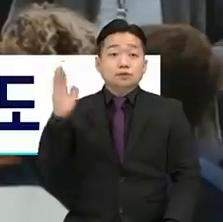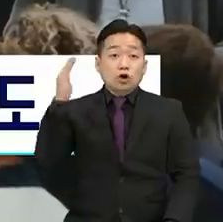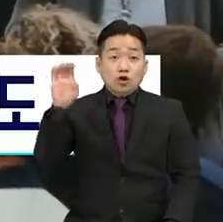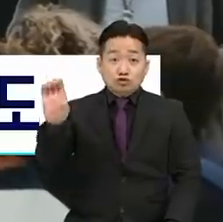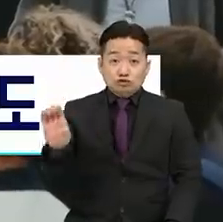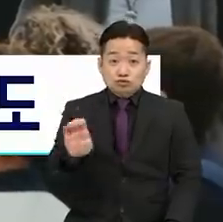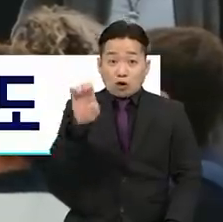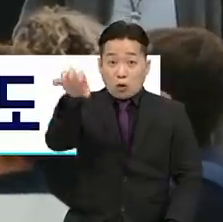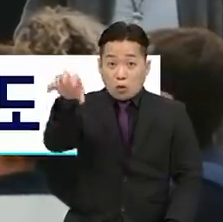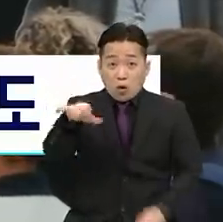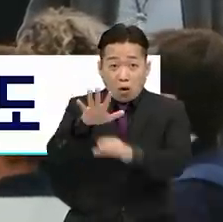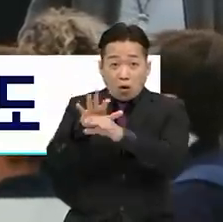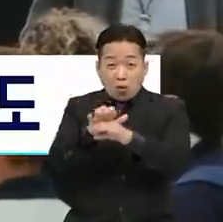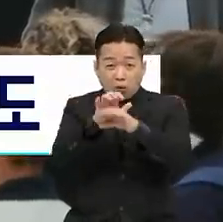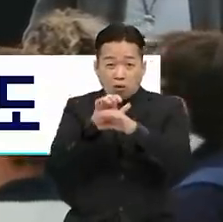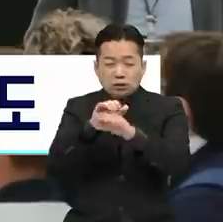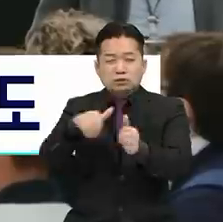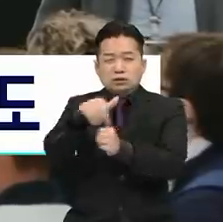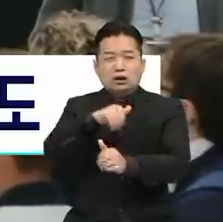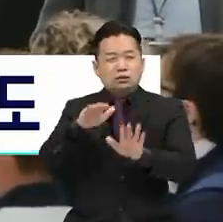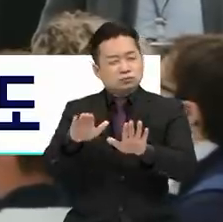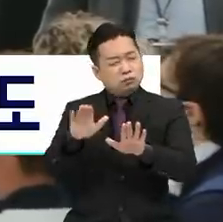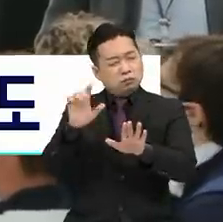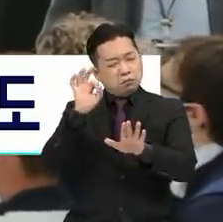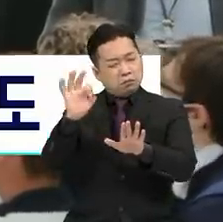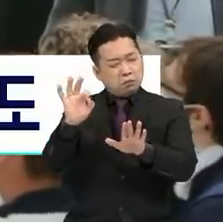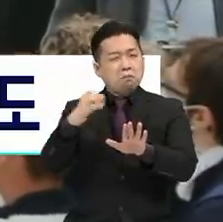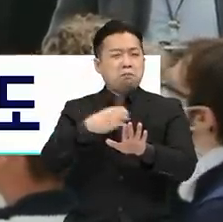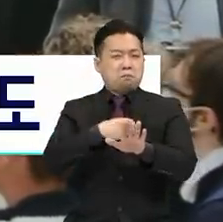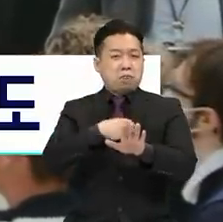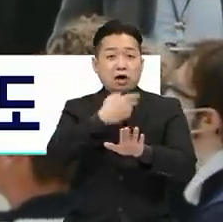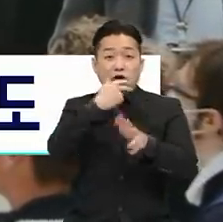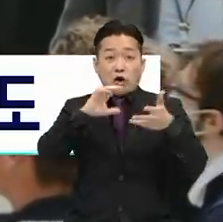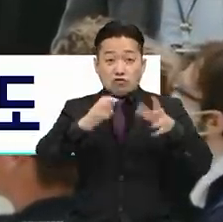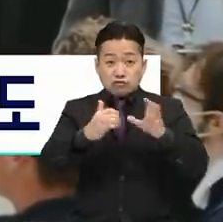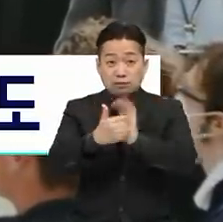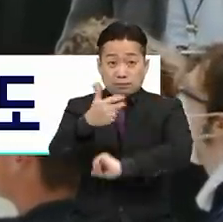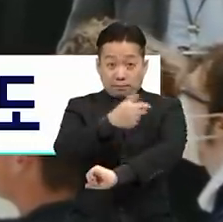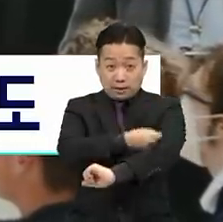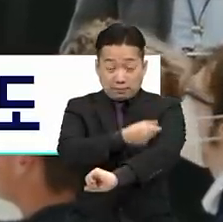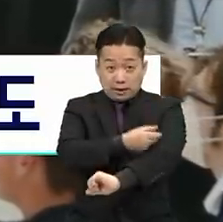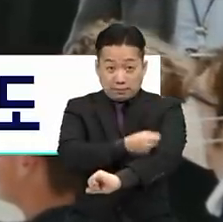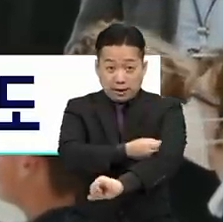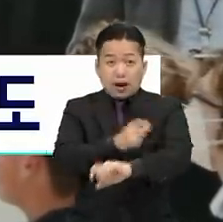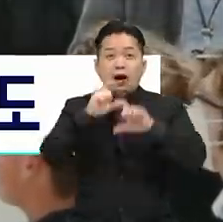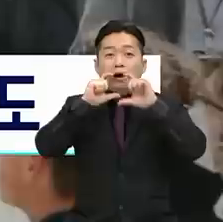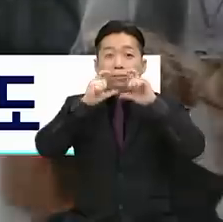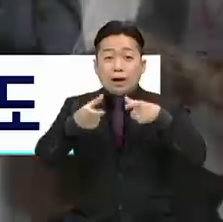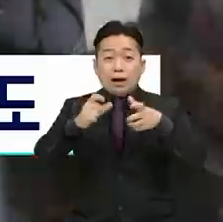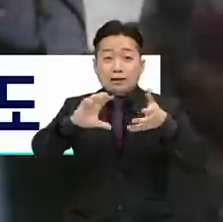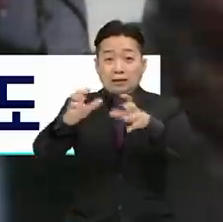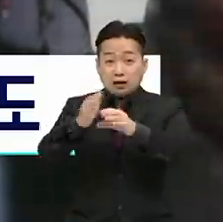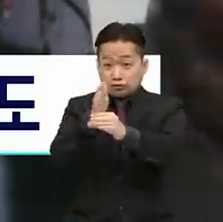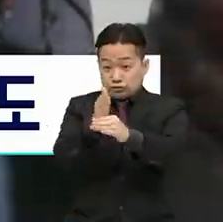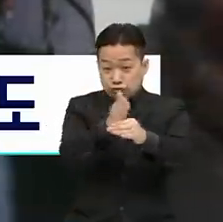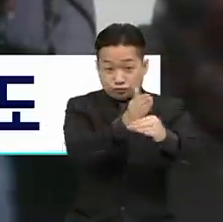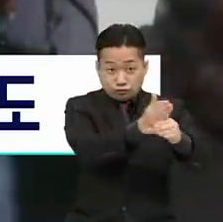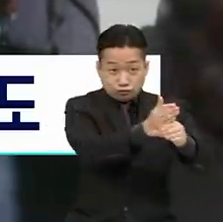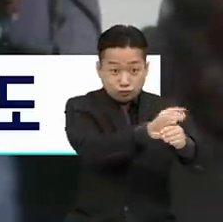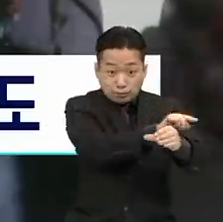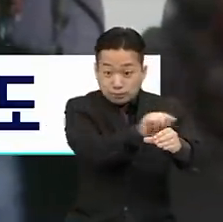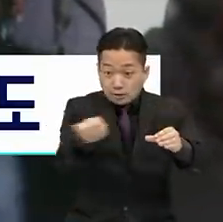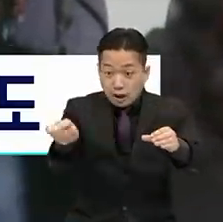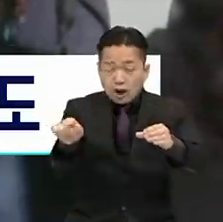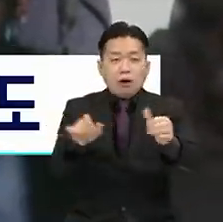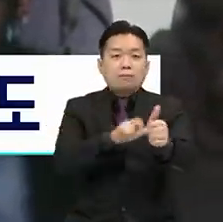최근 유럽의 코로나19 상황이 심상치 않습니다. 영국을 비롯해 백신 맞으며 마스크 벗은 국가를 중심으로